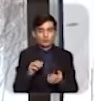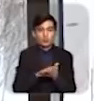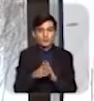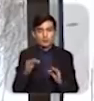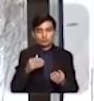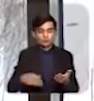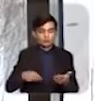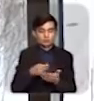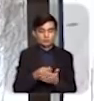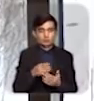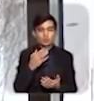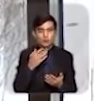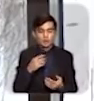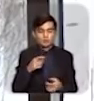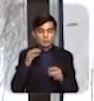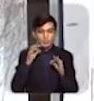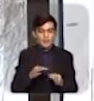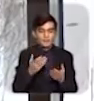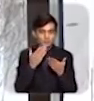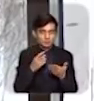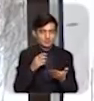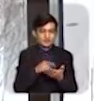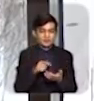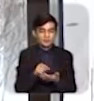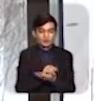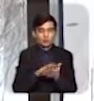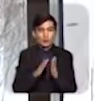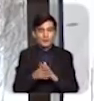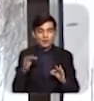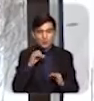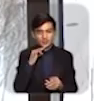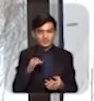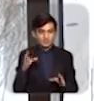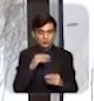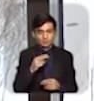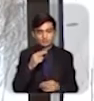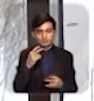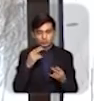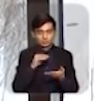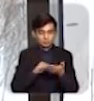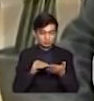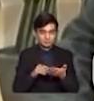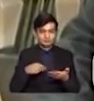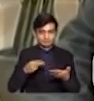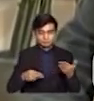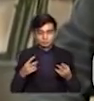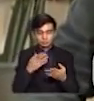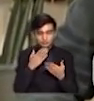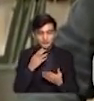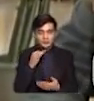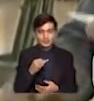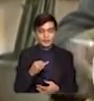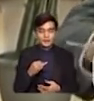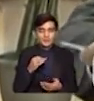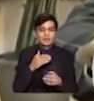төлейді, соны дұрыстап түсінетіндей келісім шартқа сол ақпараттың бәрін анықтап жазсын дегендей мақсат. Кредиттің жай